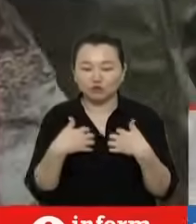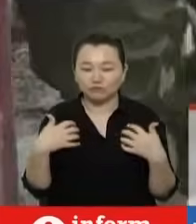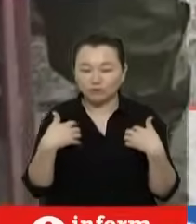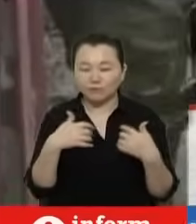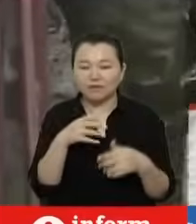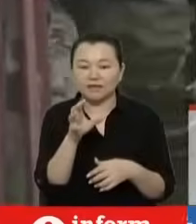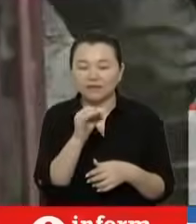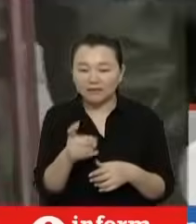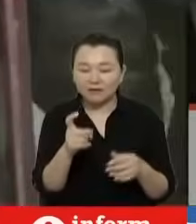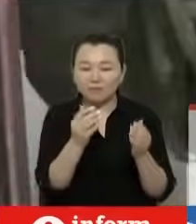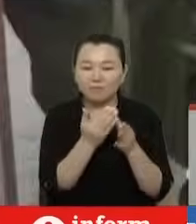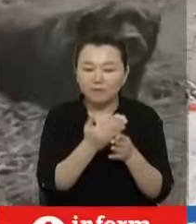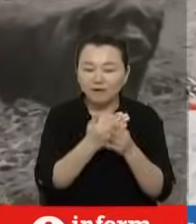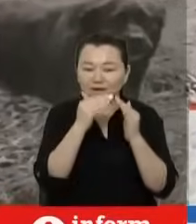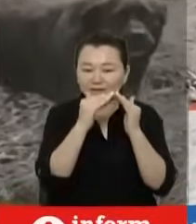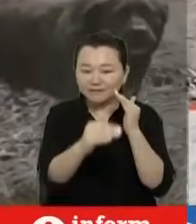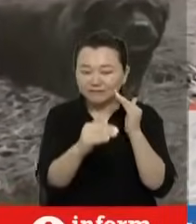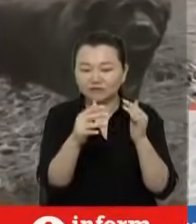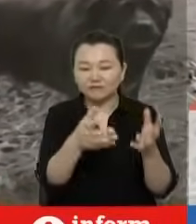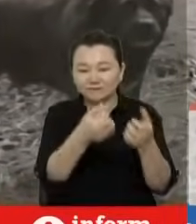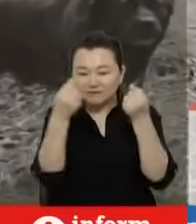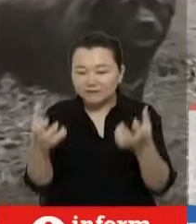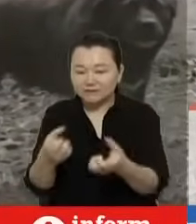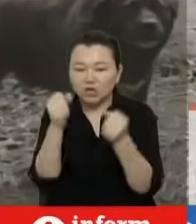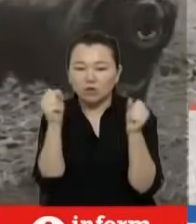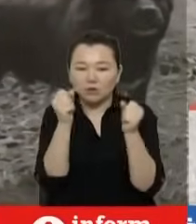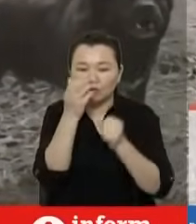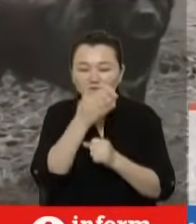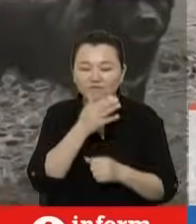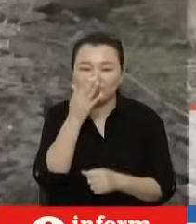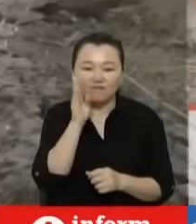Их снимают с крыш и вызволяют из ледяной воды. Нина Шапо